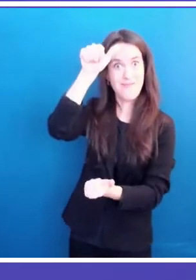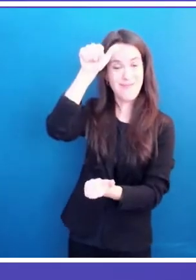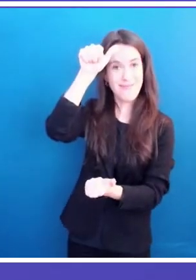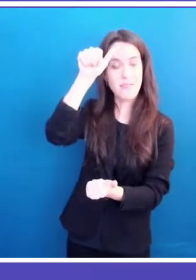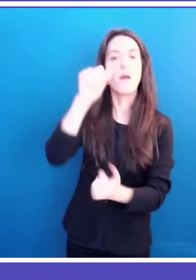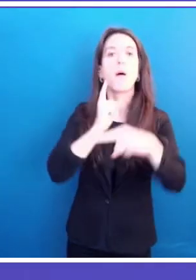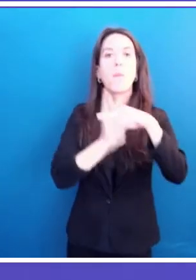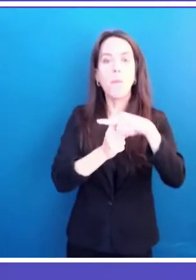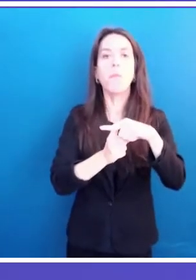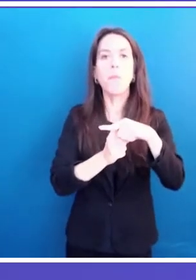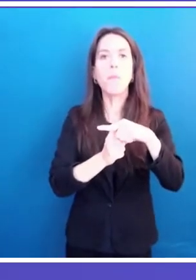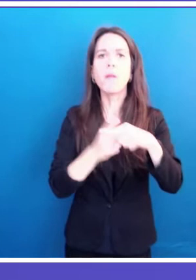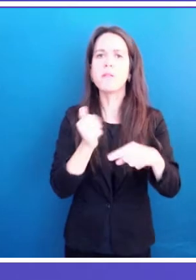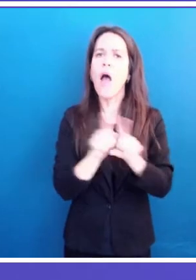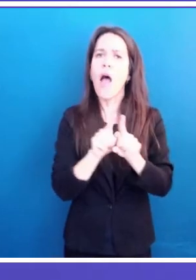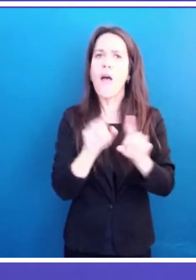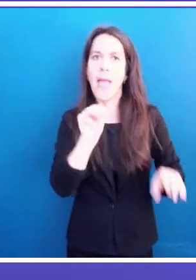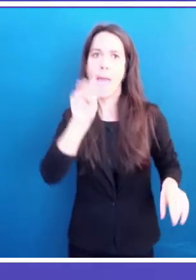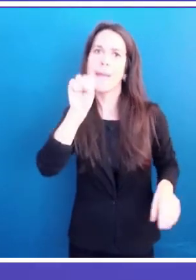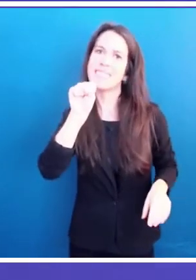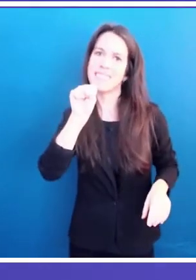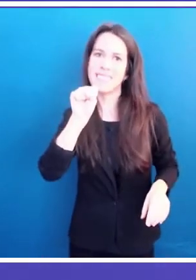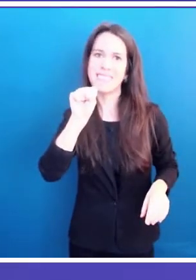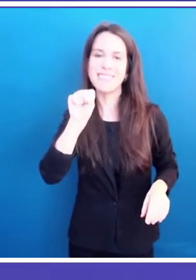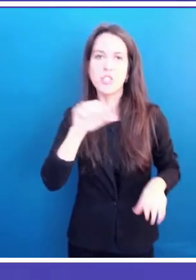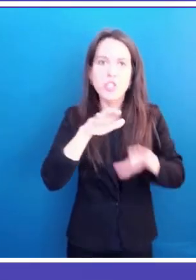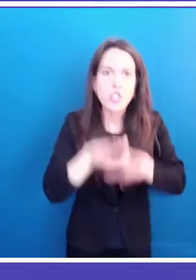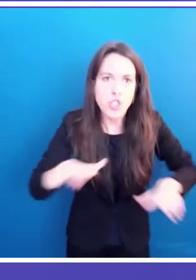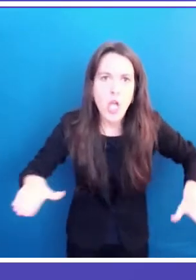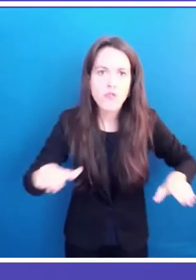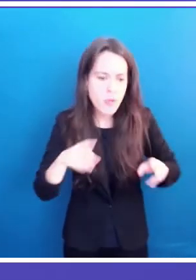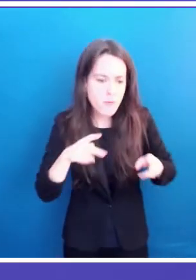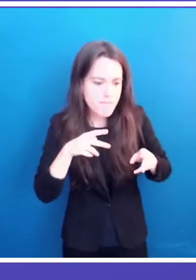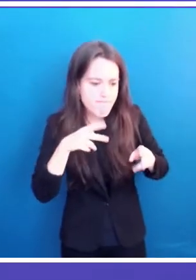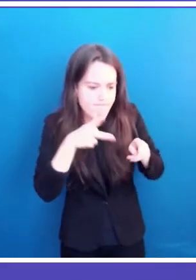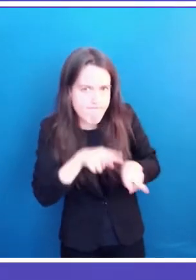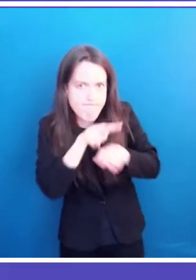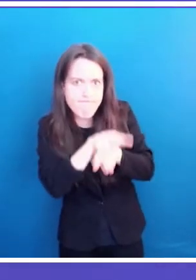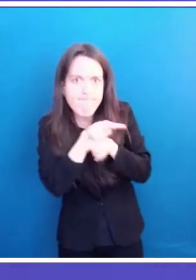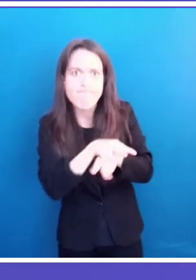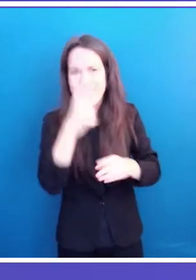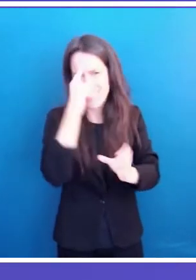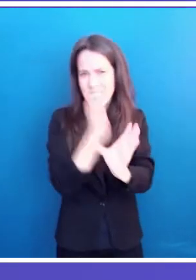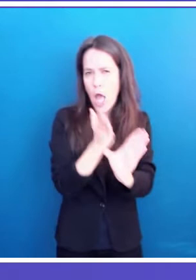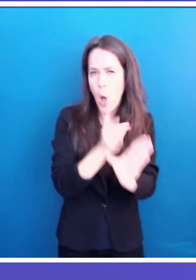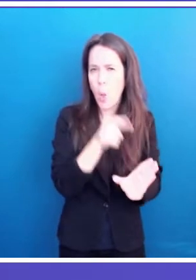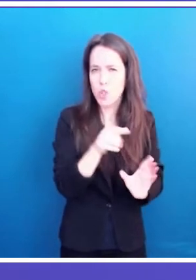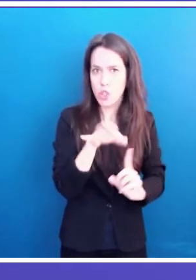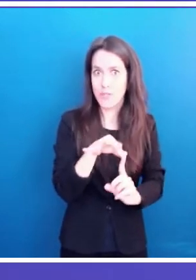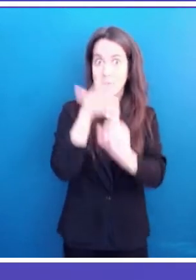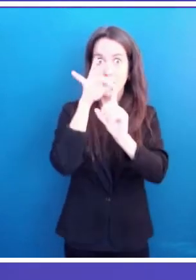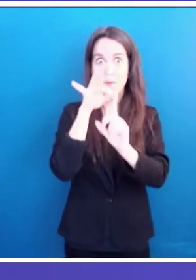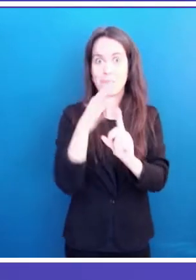هي أخصائية نفسية، كما أنها تعمل على علم نفس الأطفال